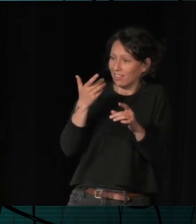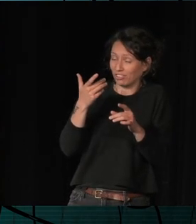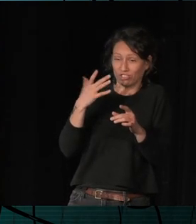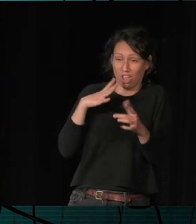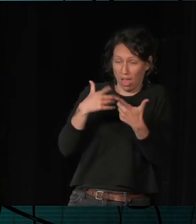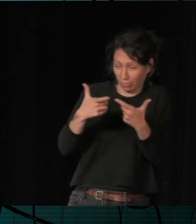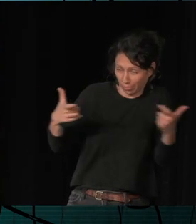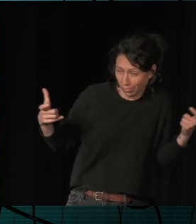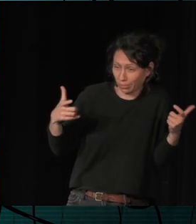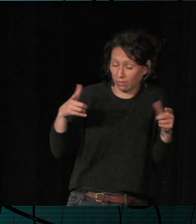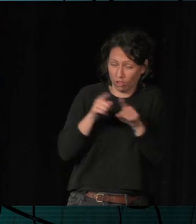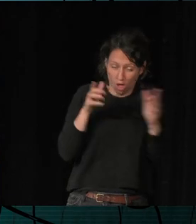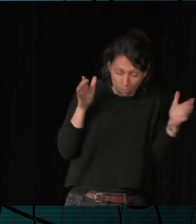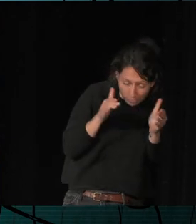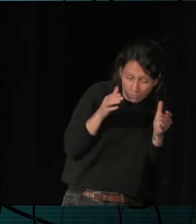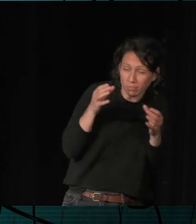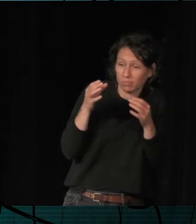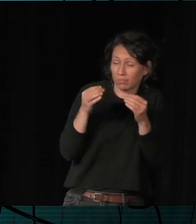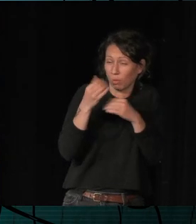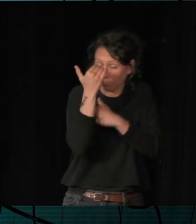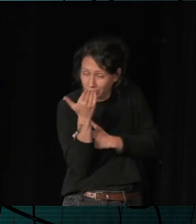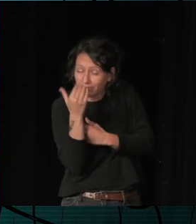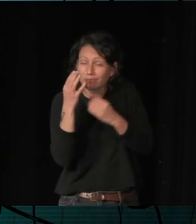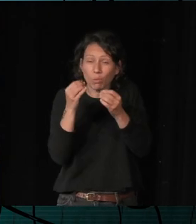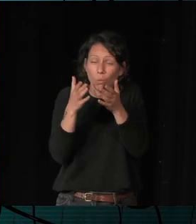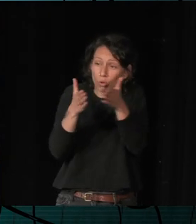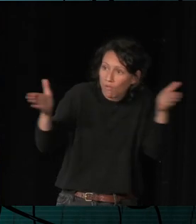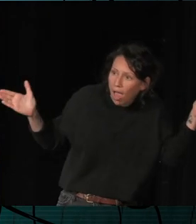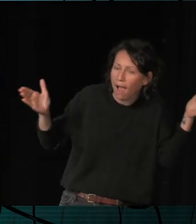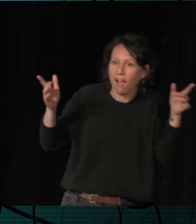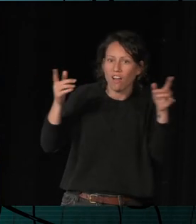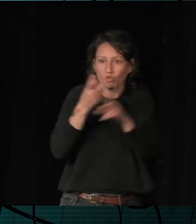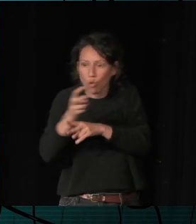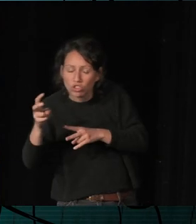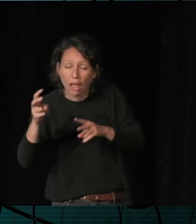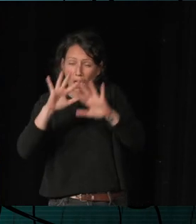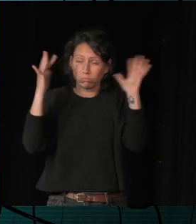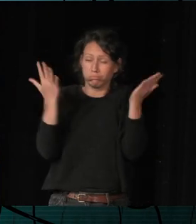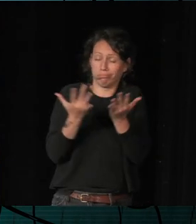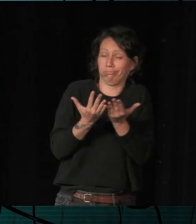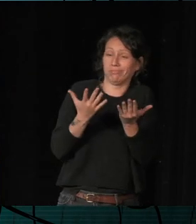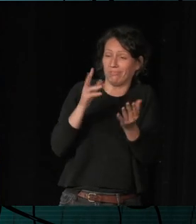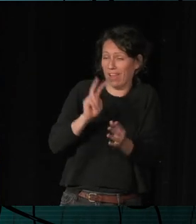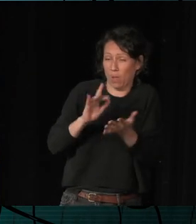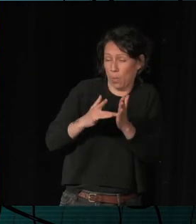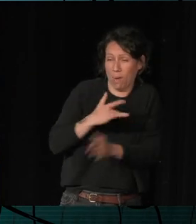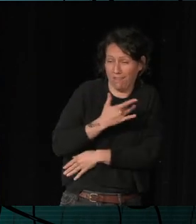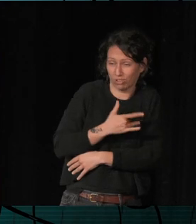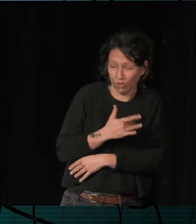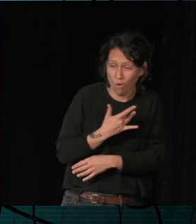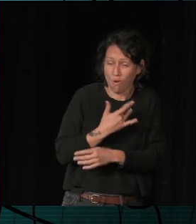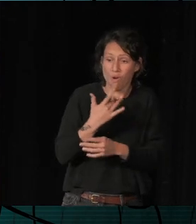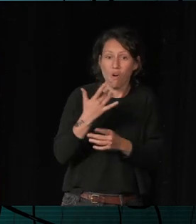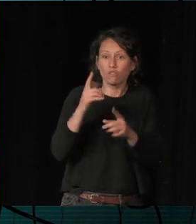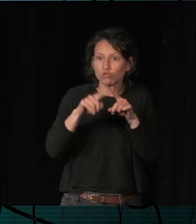dangereux. Tout à l'heure aussi, il y avait, pendant l'autre table ronde, ce qu'on voit, ce qu'on ne voit pas. Enfin, il y a toujours cette